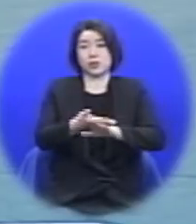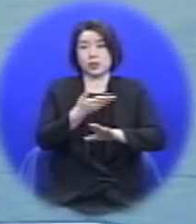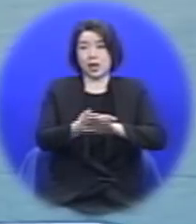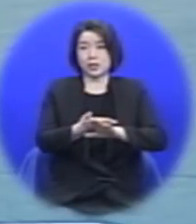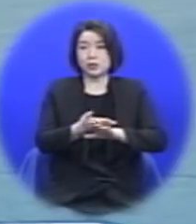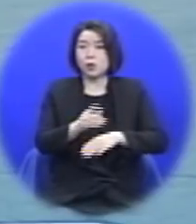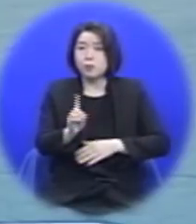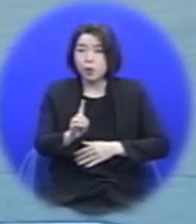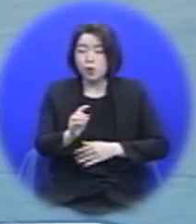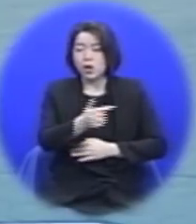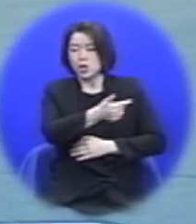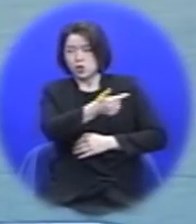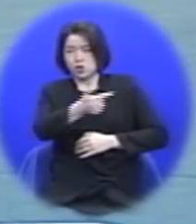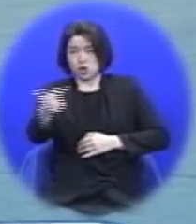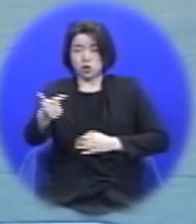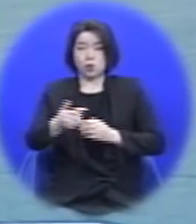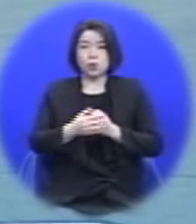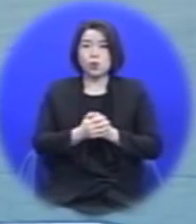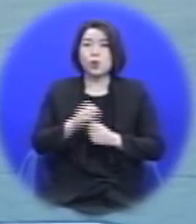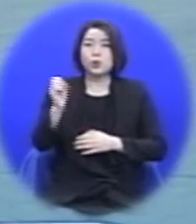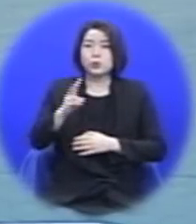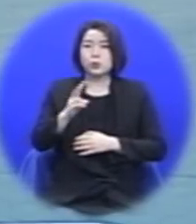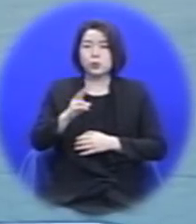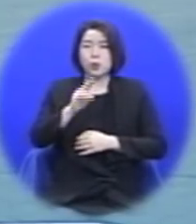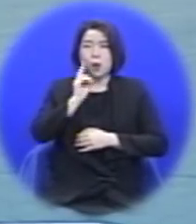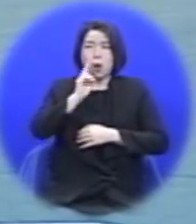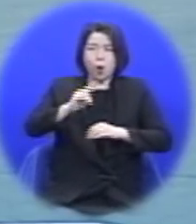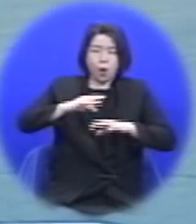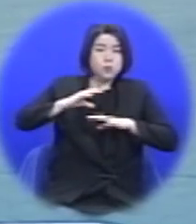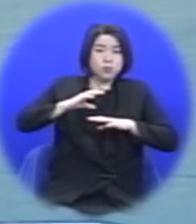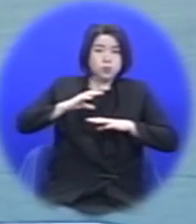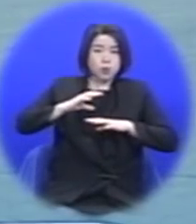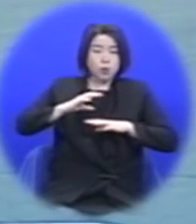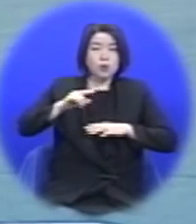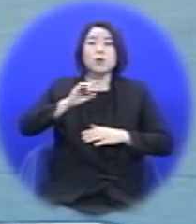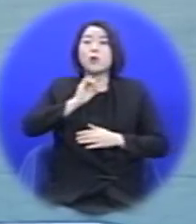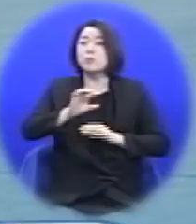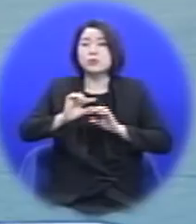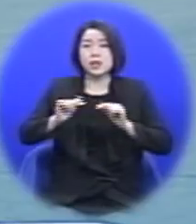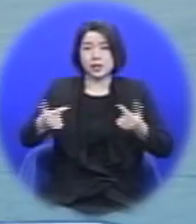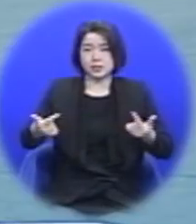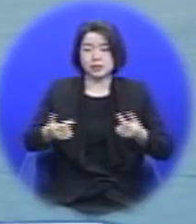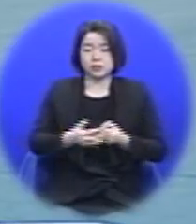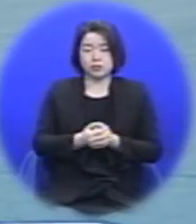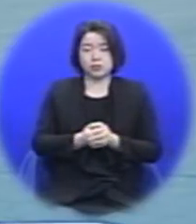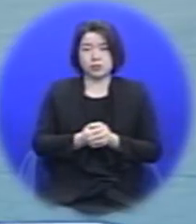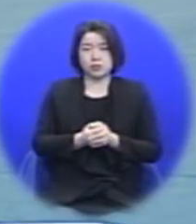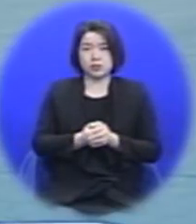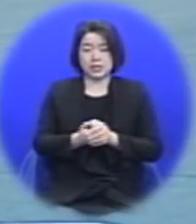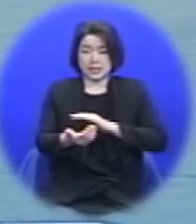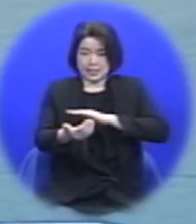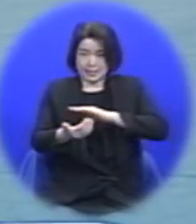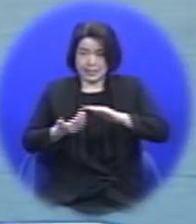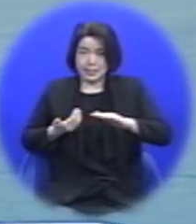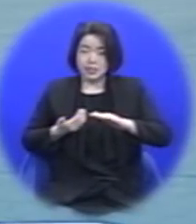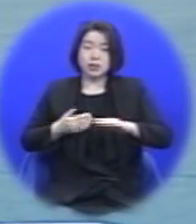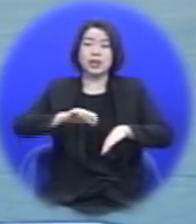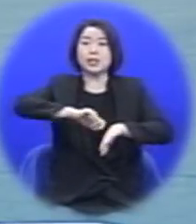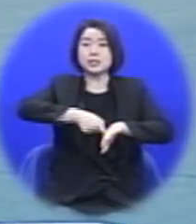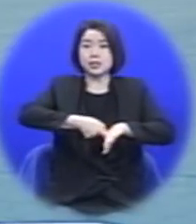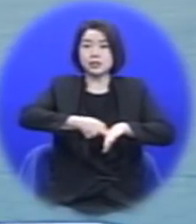그 규모가 크고 그리고 너무너무 무섭다는 데만 있는 게 아닙니다. 이전의